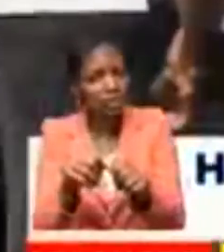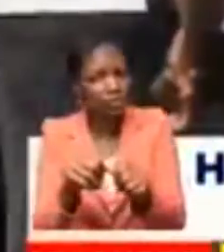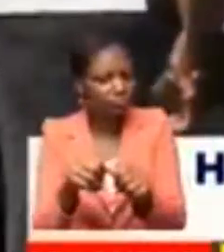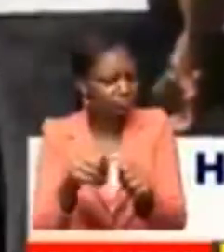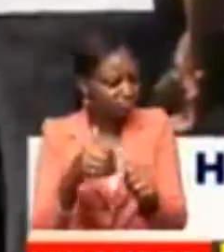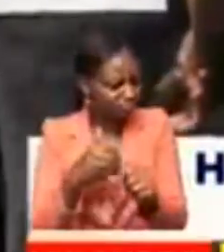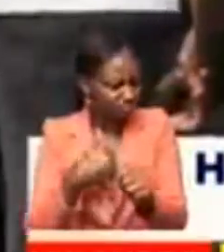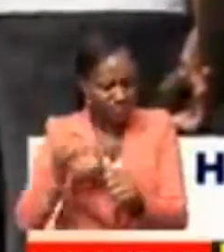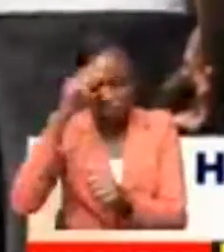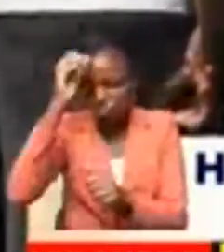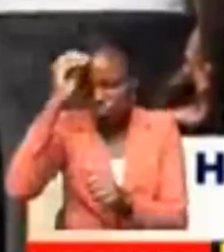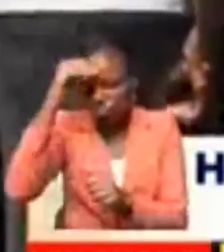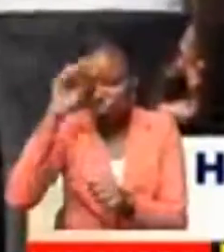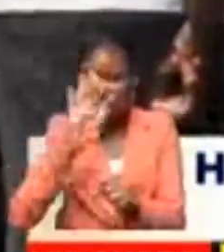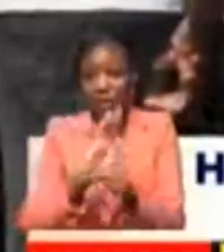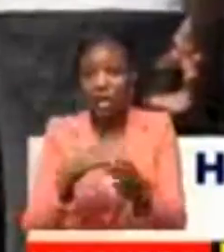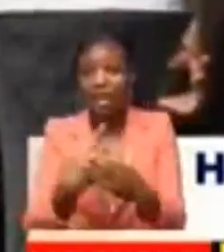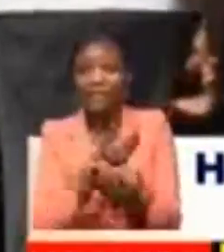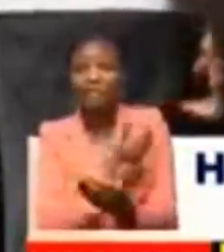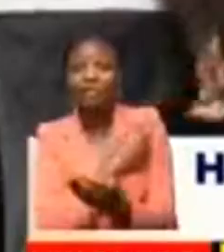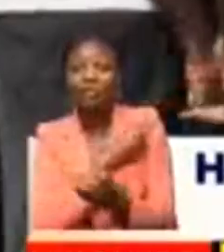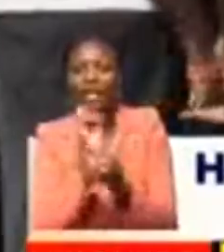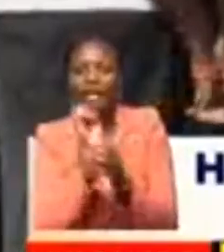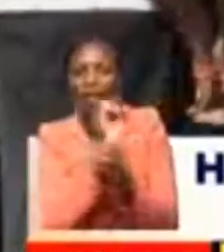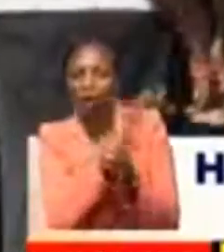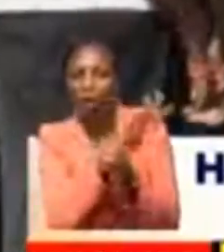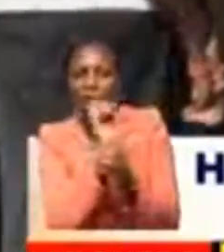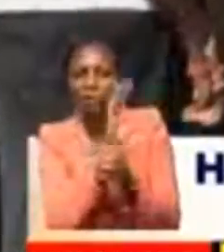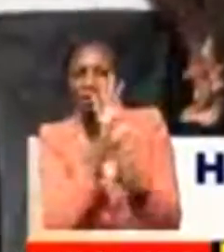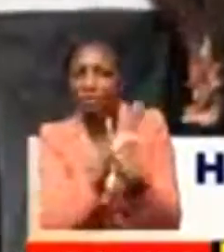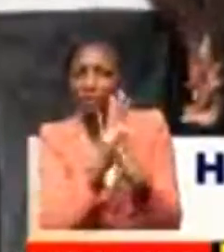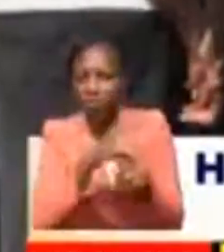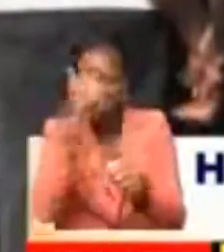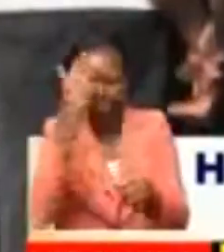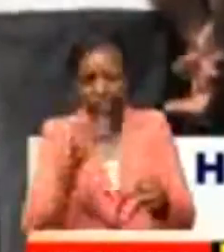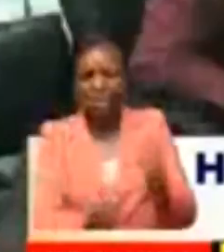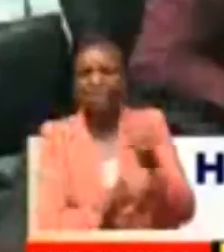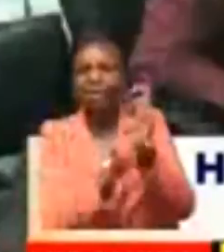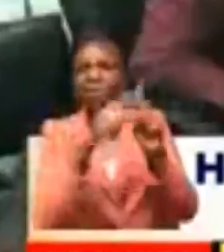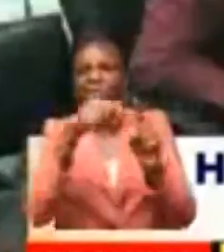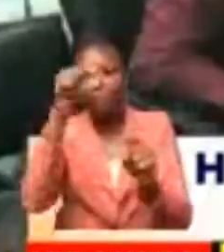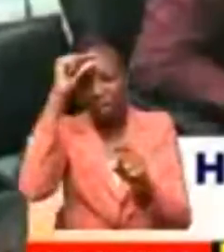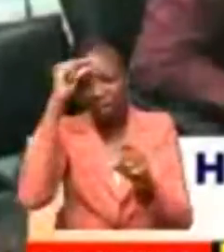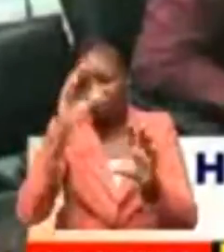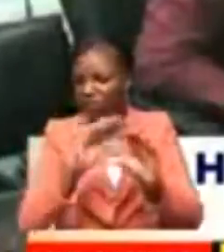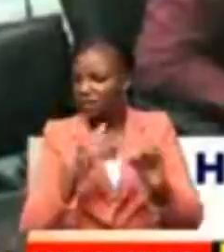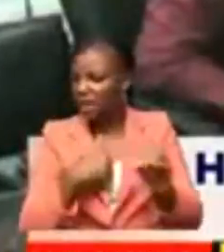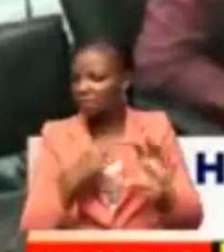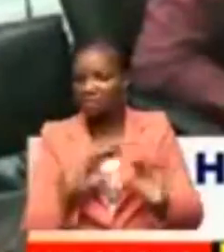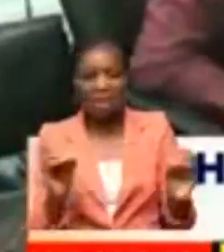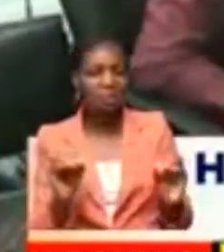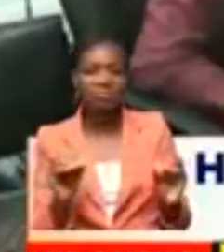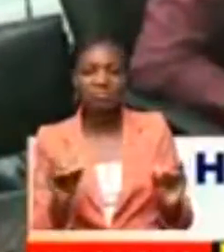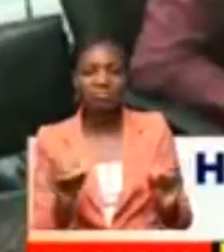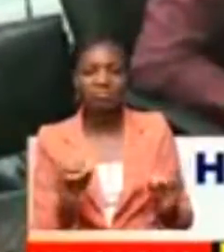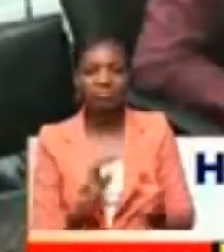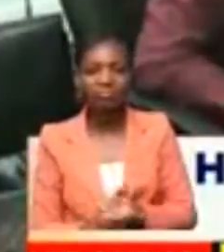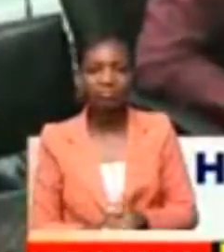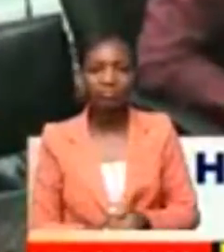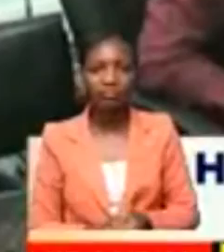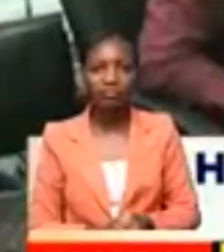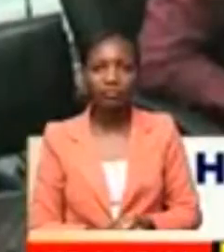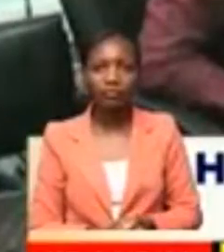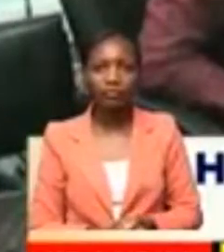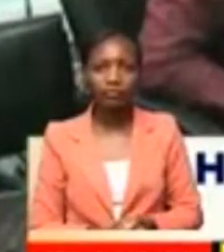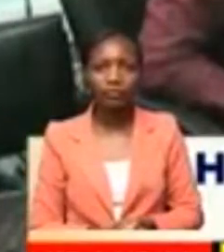mwa wahudumu wa afya, wakilalamikia kupuziliwa mbali kwa matakwa yao na kujizatiti kuwa mstari wa mbele kufanikisha vita dhidi ya janga la